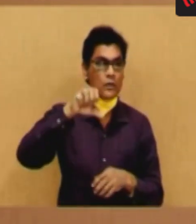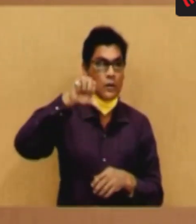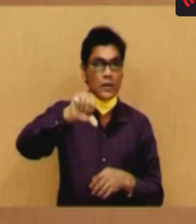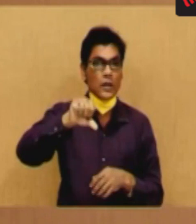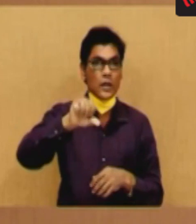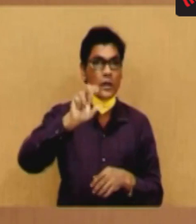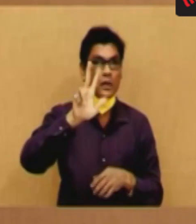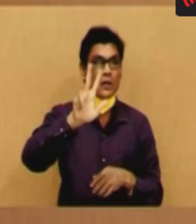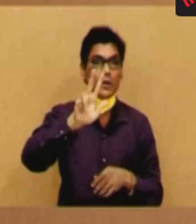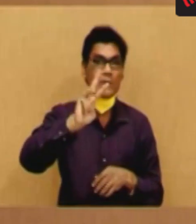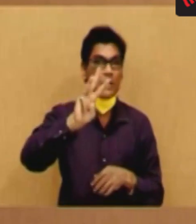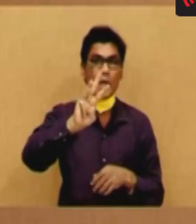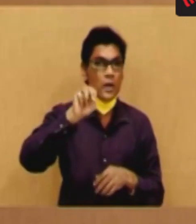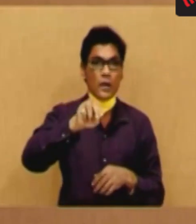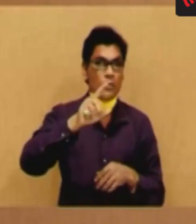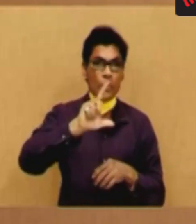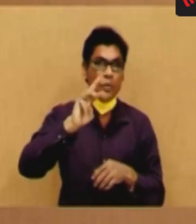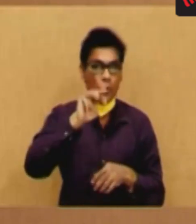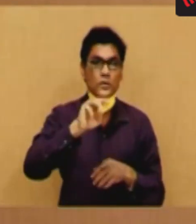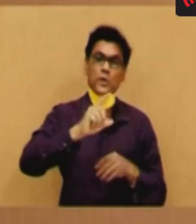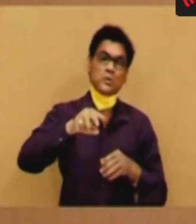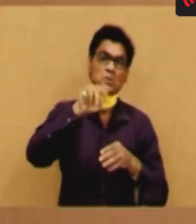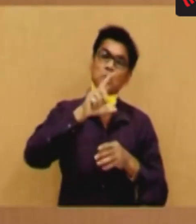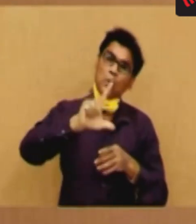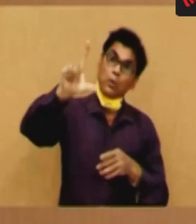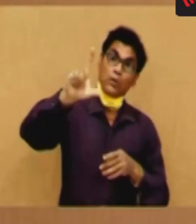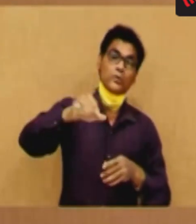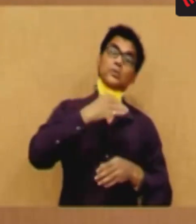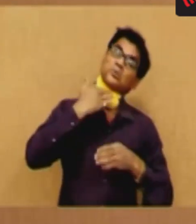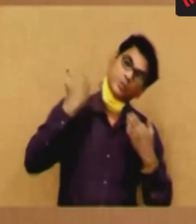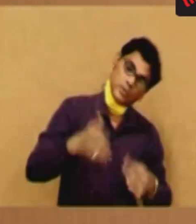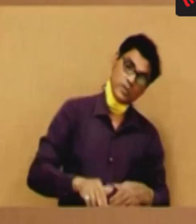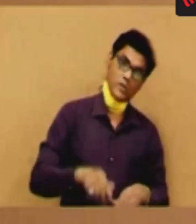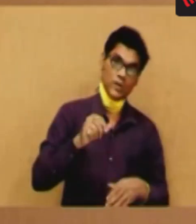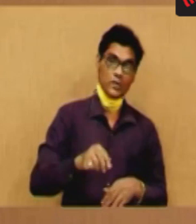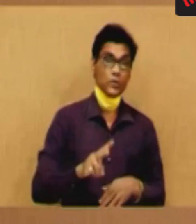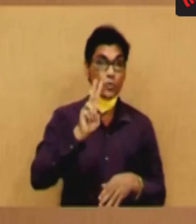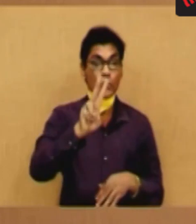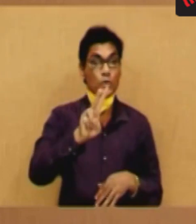293,235 ଜଣ ମୃତକ ଥିଲେ ଆଉ ଆଜି ମୃତକଙ୍କର ସଂଖ୍ୟା ବଢ଼ି ହୋଇଛି